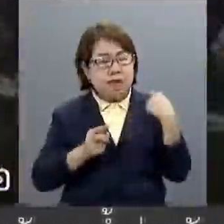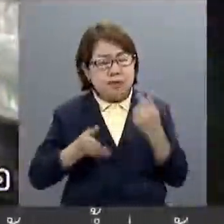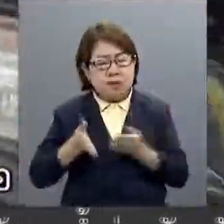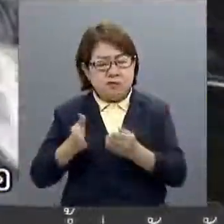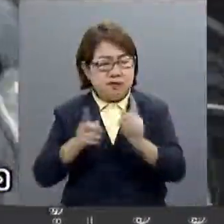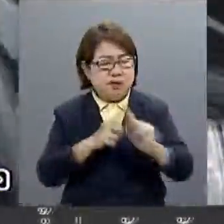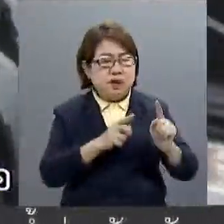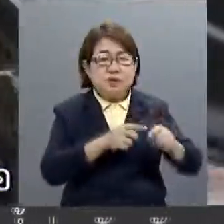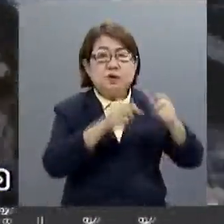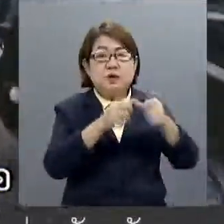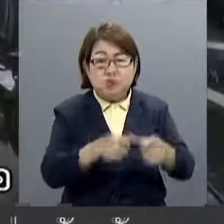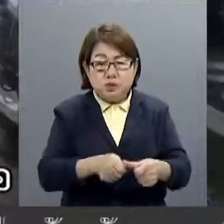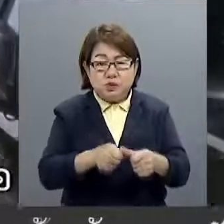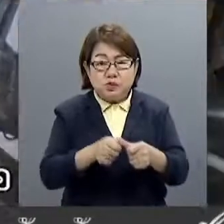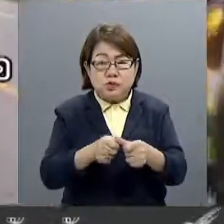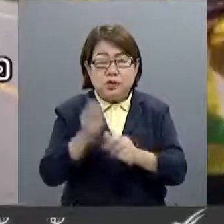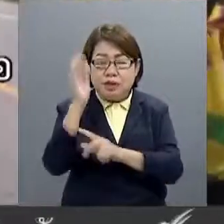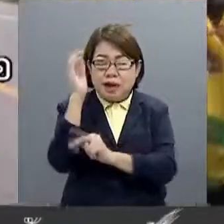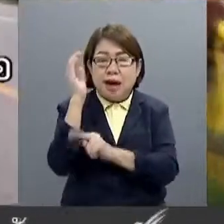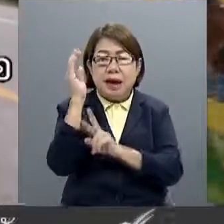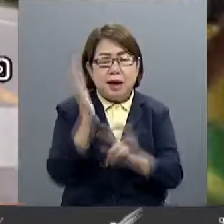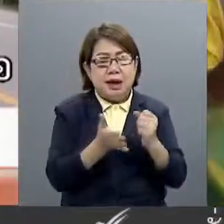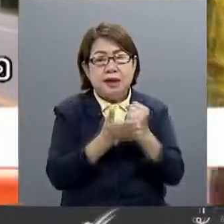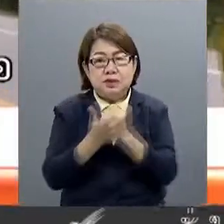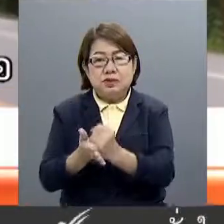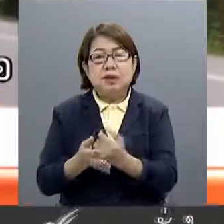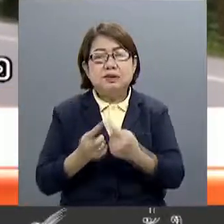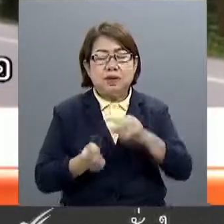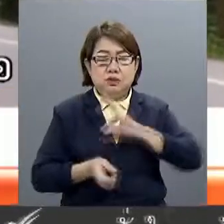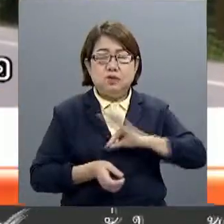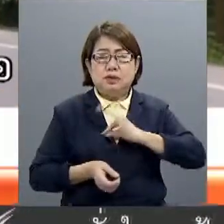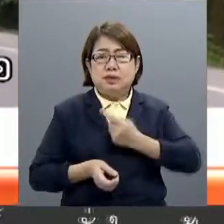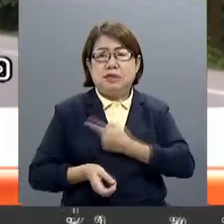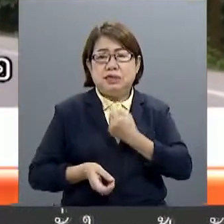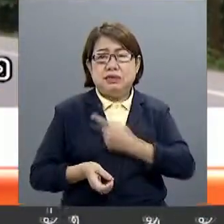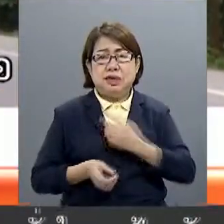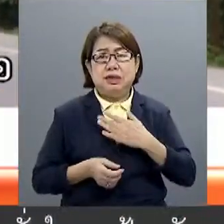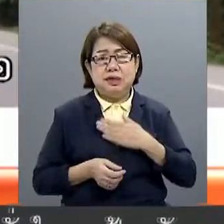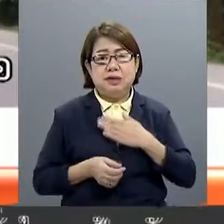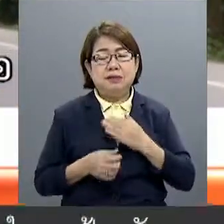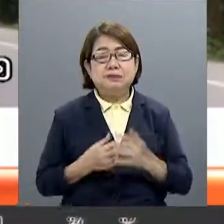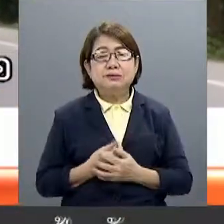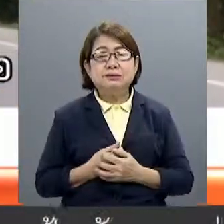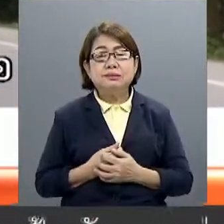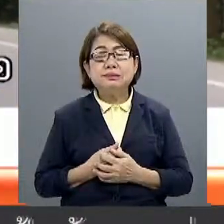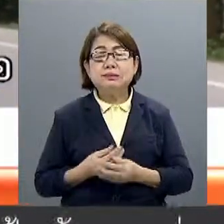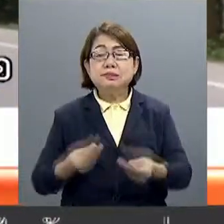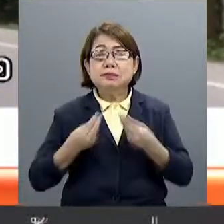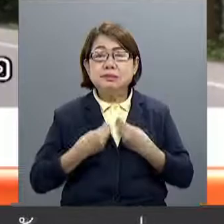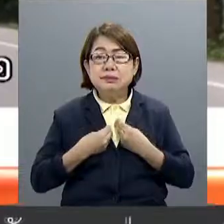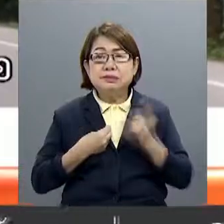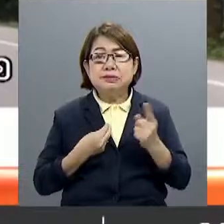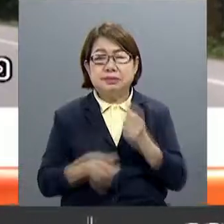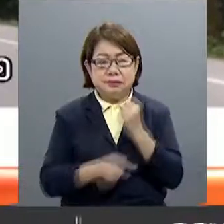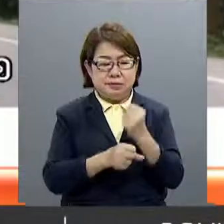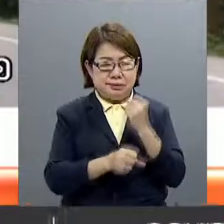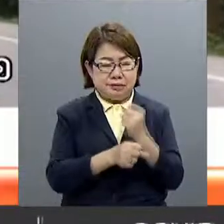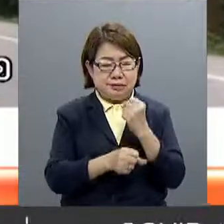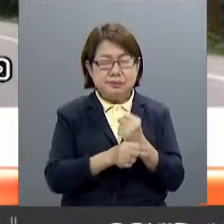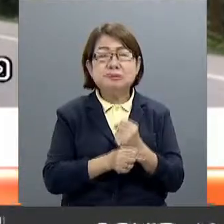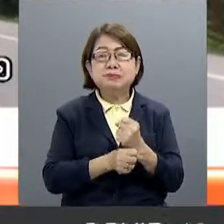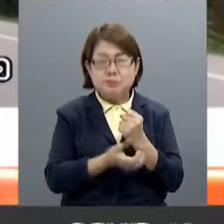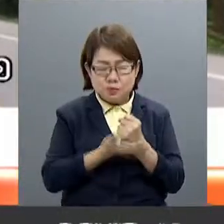่ก็มีความรู้สึกดีใจที่ได้มีโอกาสได้สร้างงานสร้